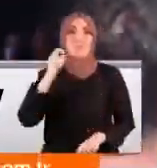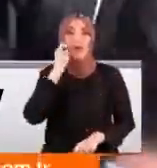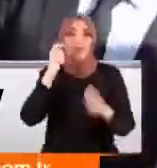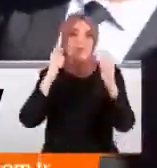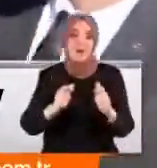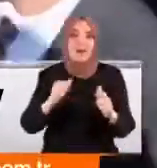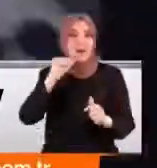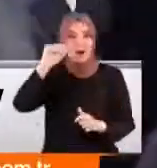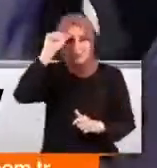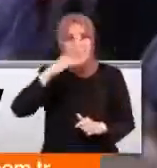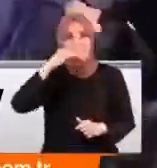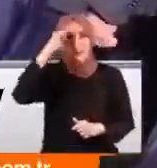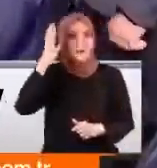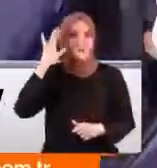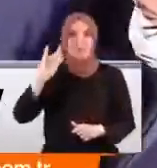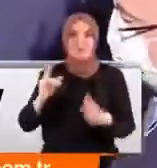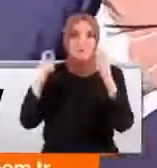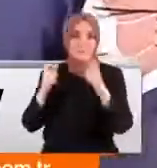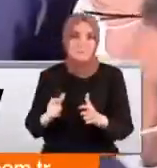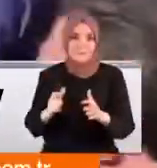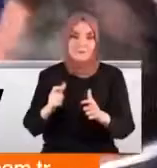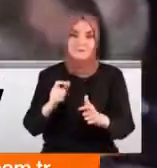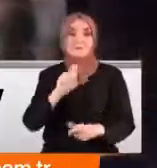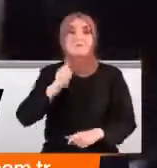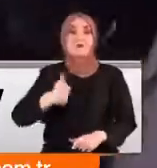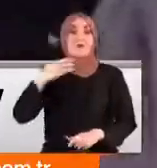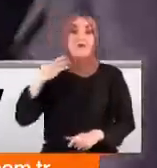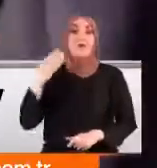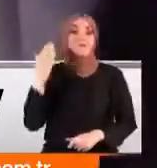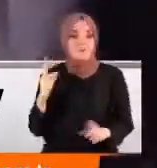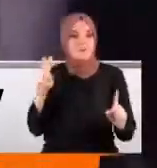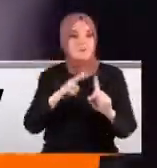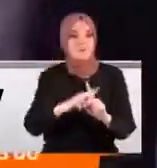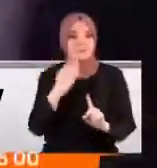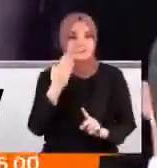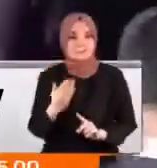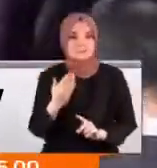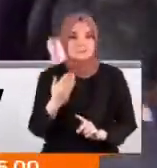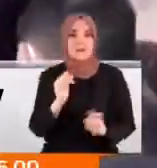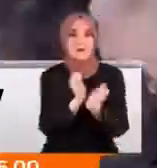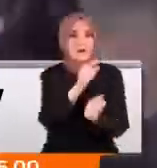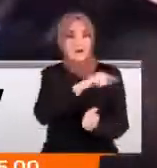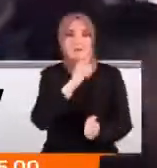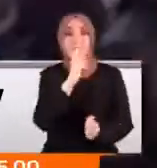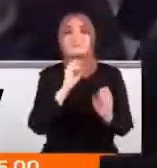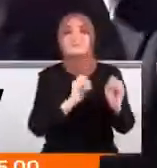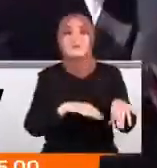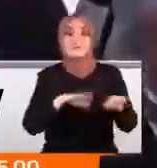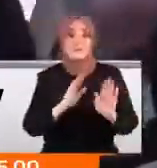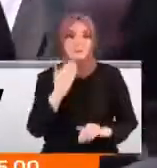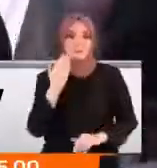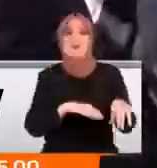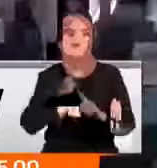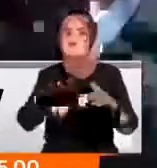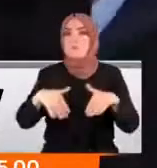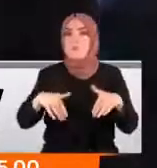eden Cumhurbaşkanı Erdoğan da cenaze törenine katıldı. Cumhurbaşkanı Erdoğan, Asiltürk ailesini yalnız bırakmıyor. Törene Erdoğan'ın yanı